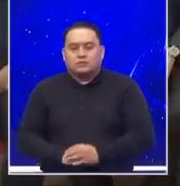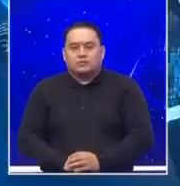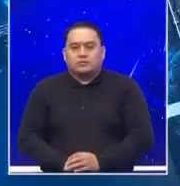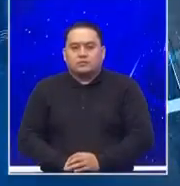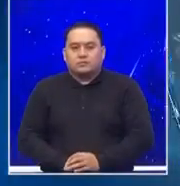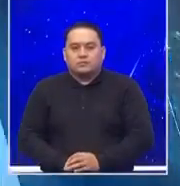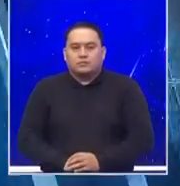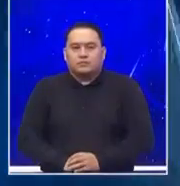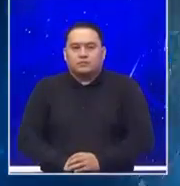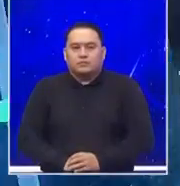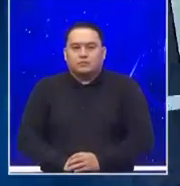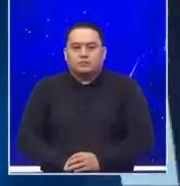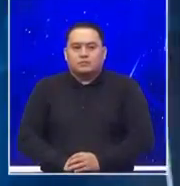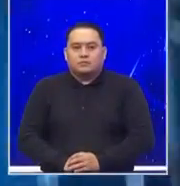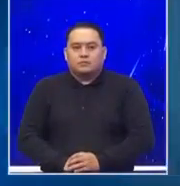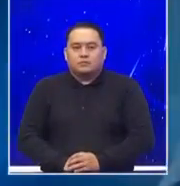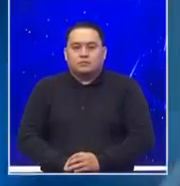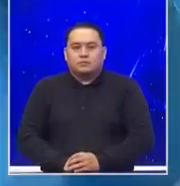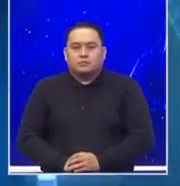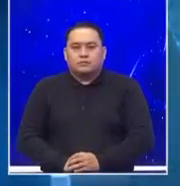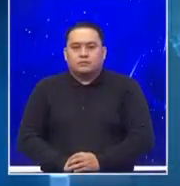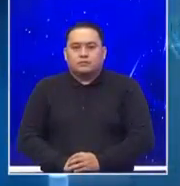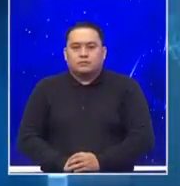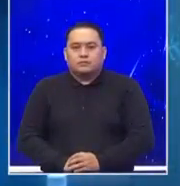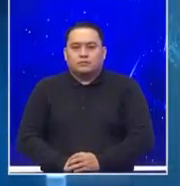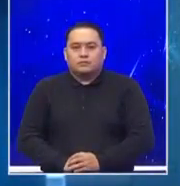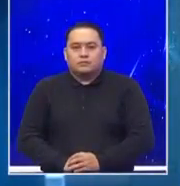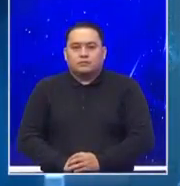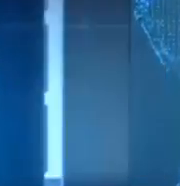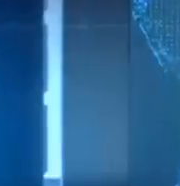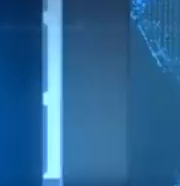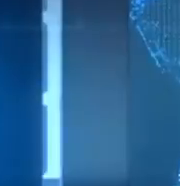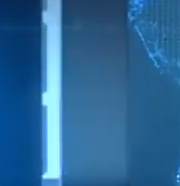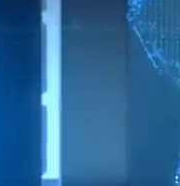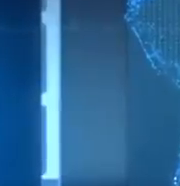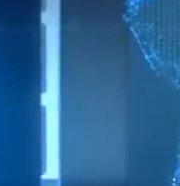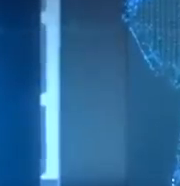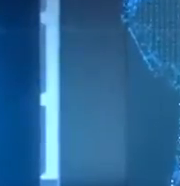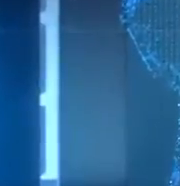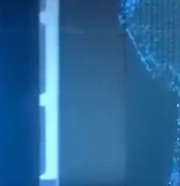тарқасты. Камшат Мұхамеджан, Абылай Құттықбай, Жетісу арнасы, Кеген ауданынан.